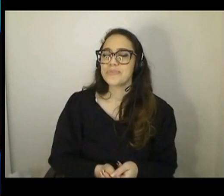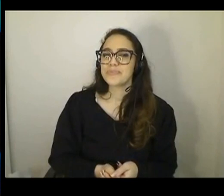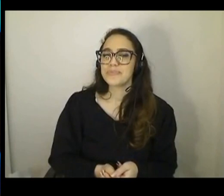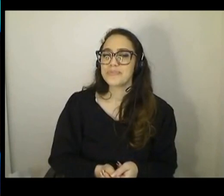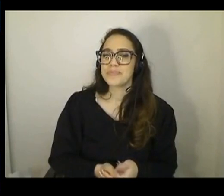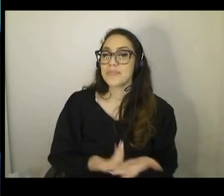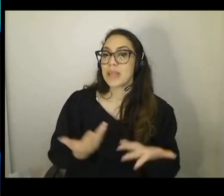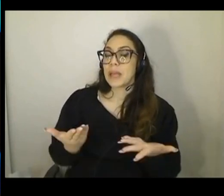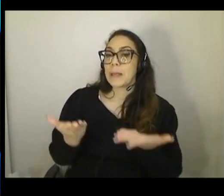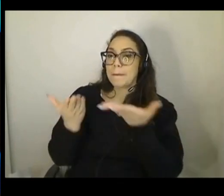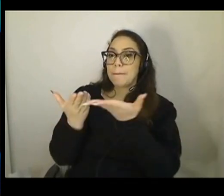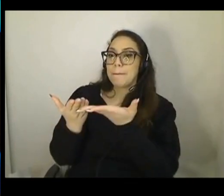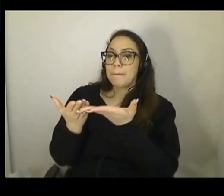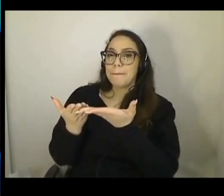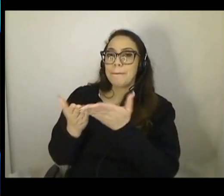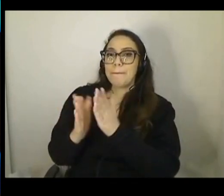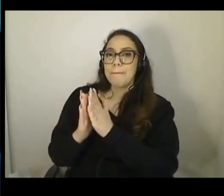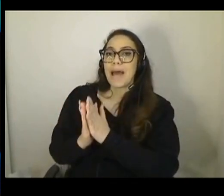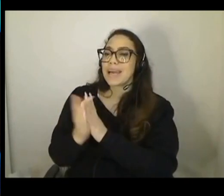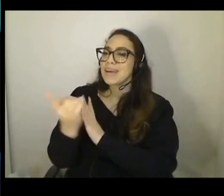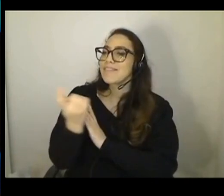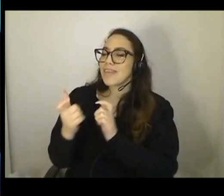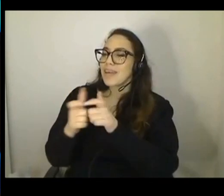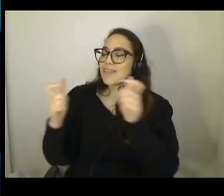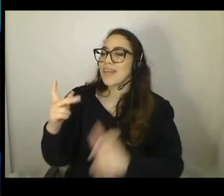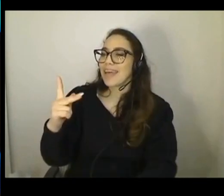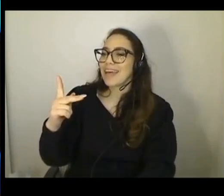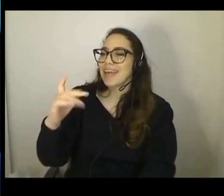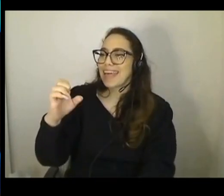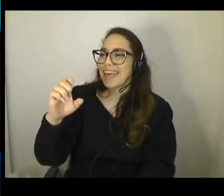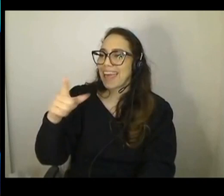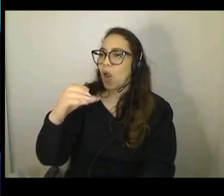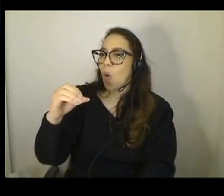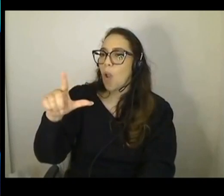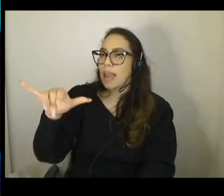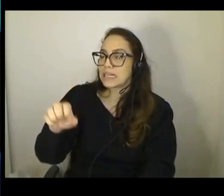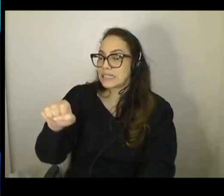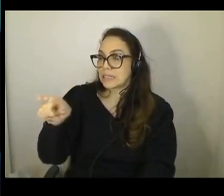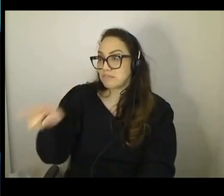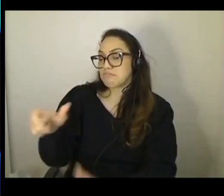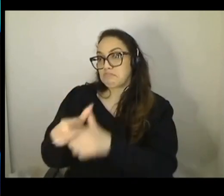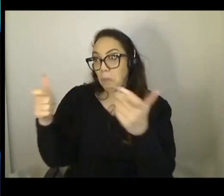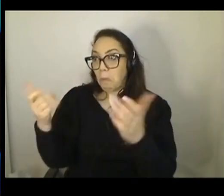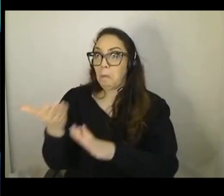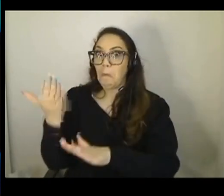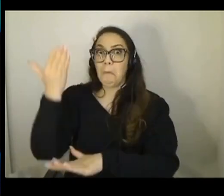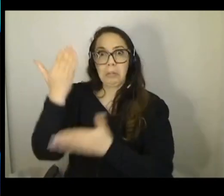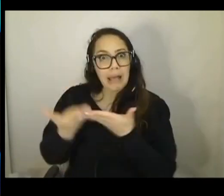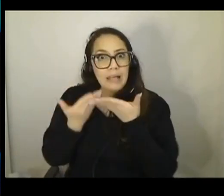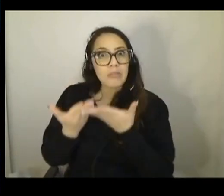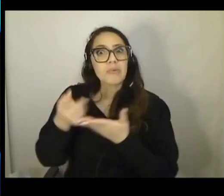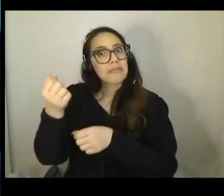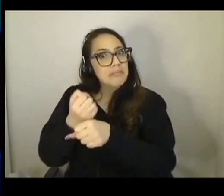Yael de Keolis, vous avez eu un parcours brillant d'études et vous avez commencé par travailler dans